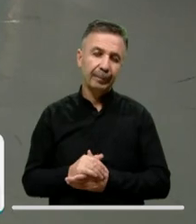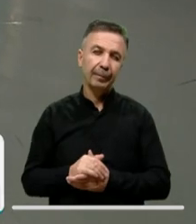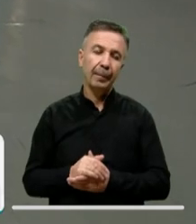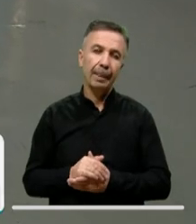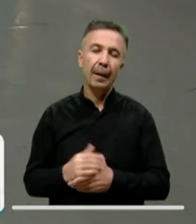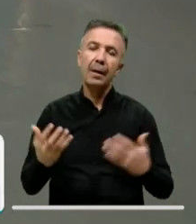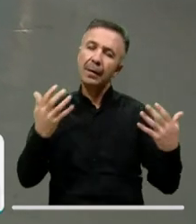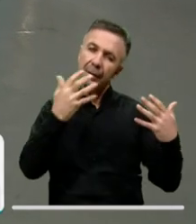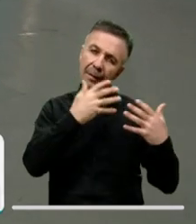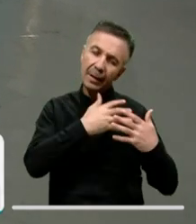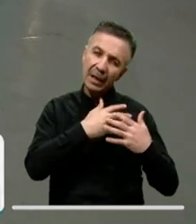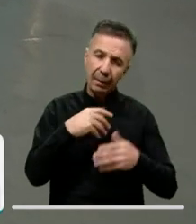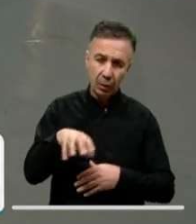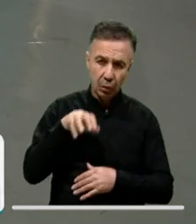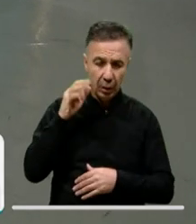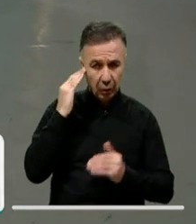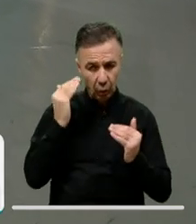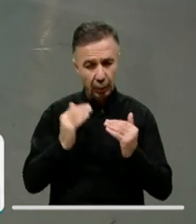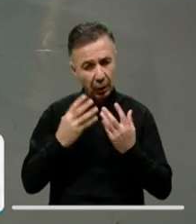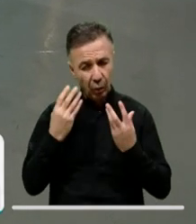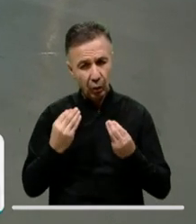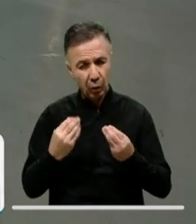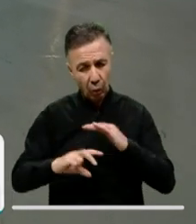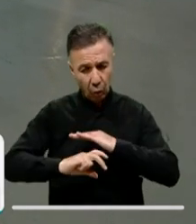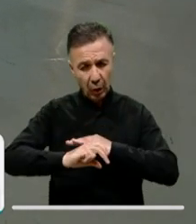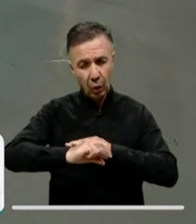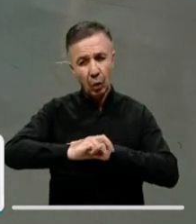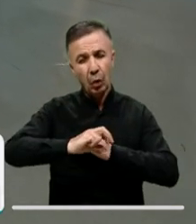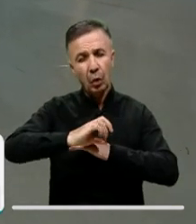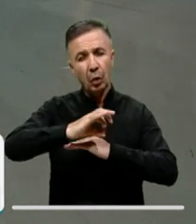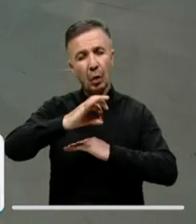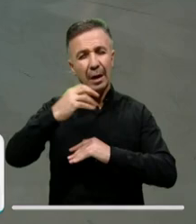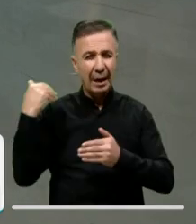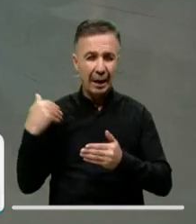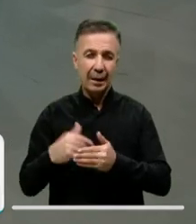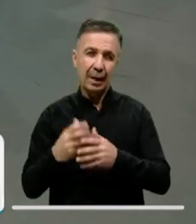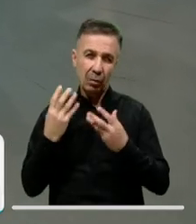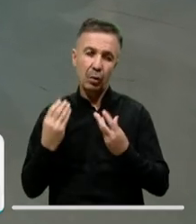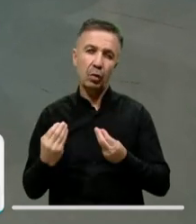yani gecelemek sünnettir güneş doğana kadar. Hı hı. Bu durumda